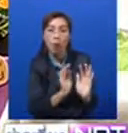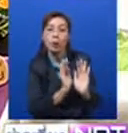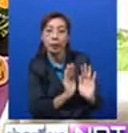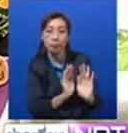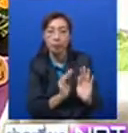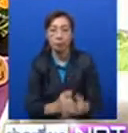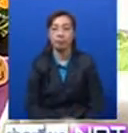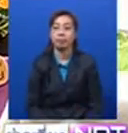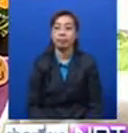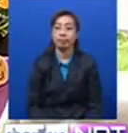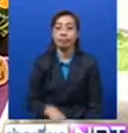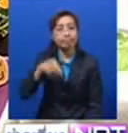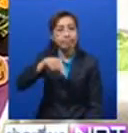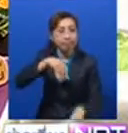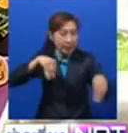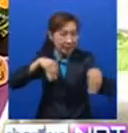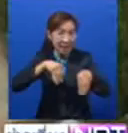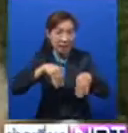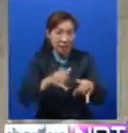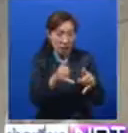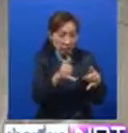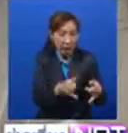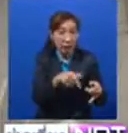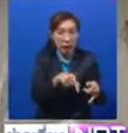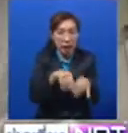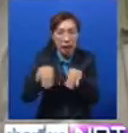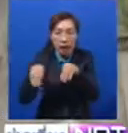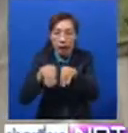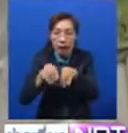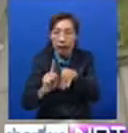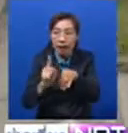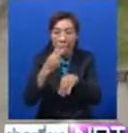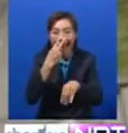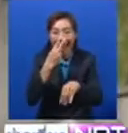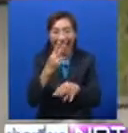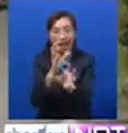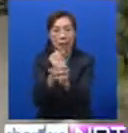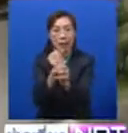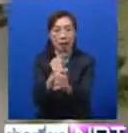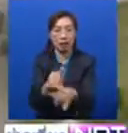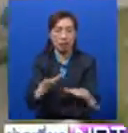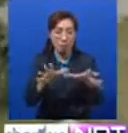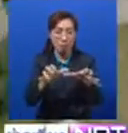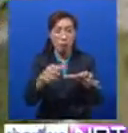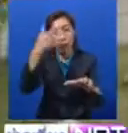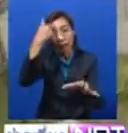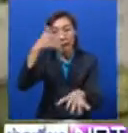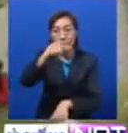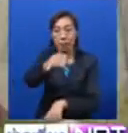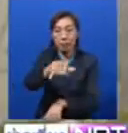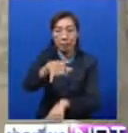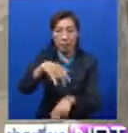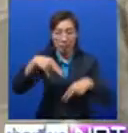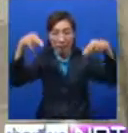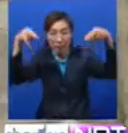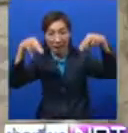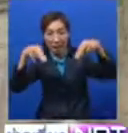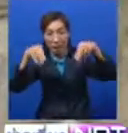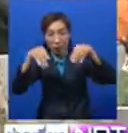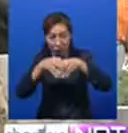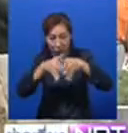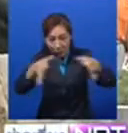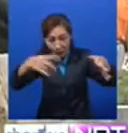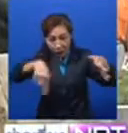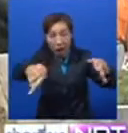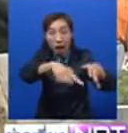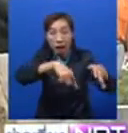ะบริเวณที่ใกล้ๆกับที่เราจัดเนี่ยนะคะไปดูเลยนะคะนี่อนุสาวรีย์ปูดำ ค่ะอันนี้เป็นภาพมุมสูงนะคะคุณผู้ชมจะเห็นนะคะ